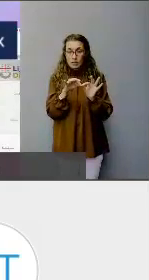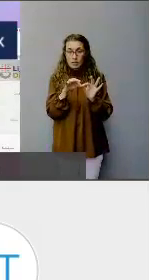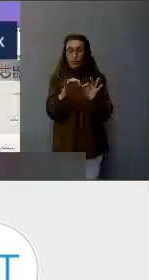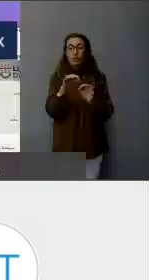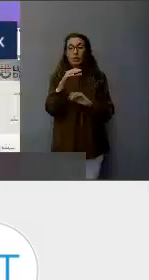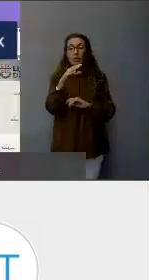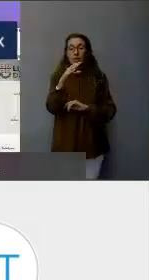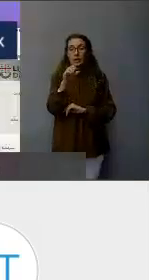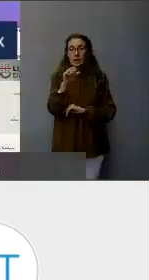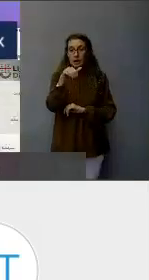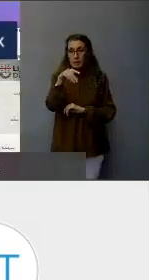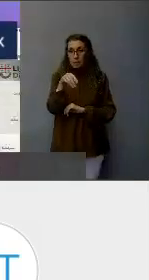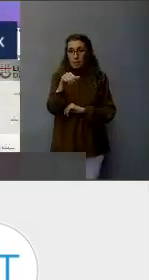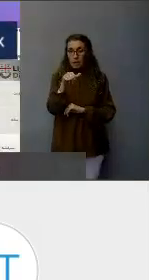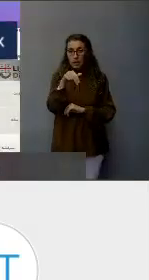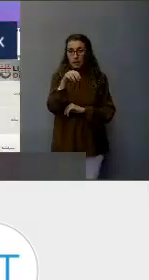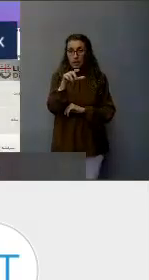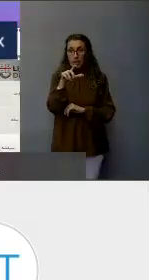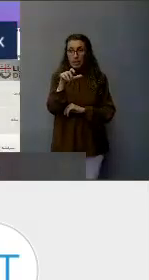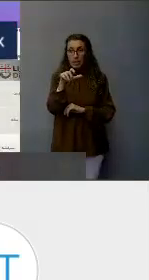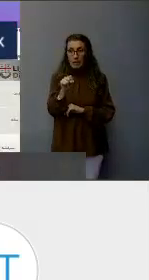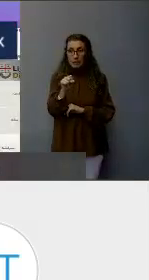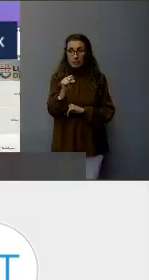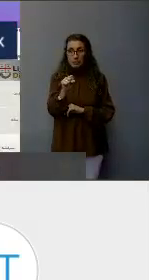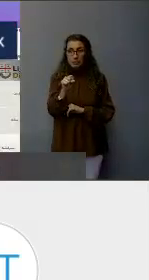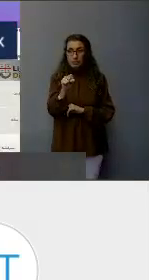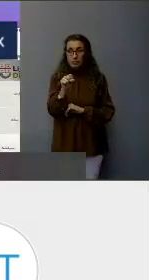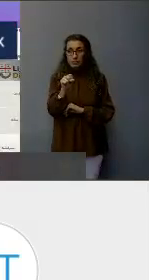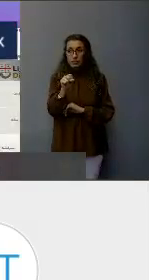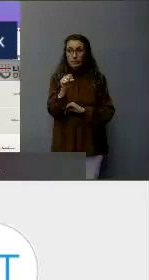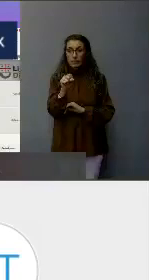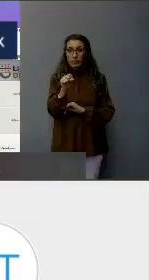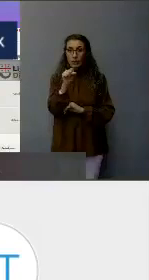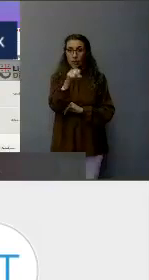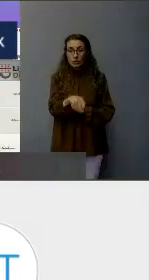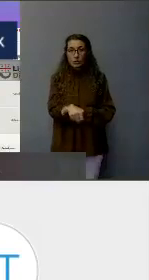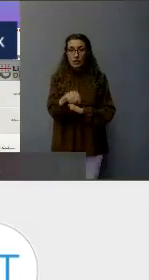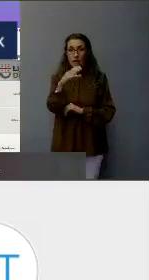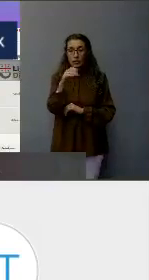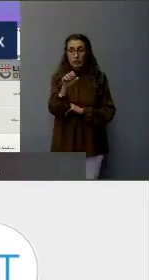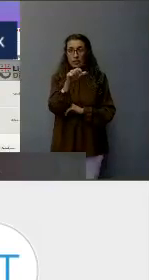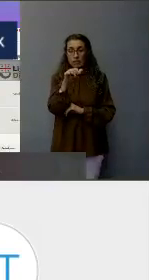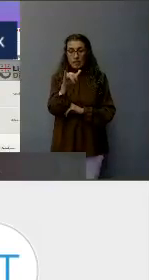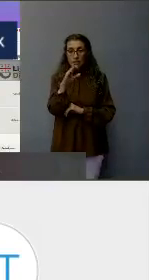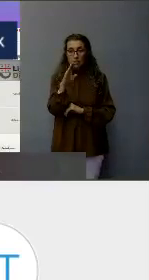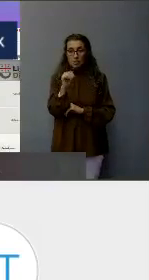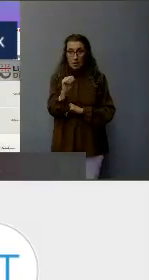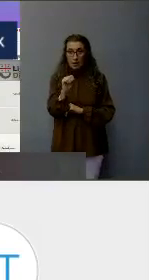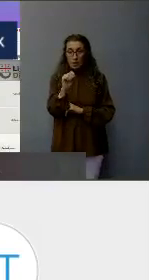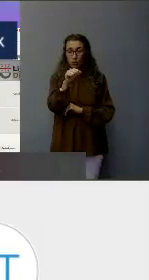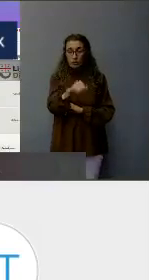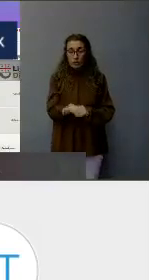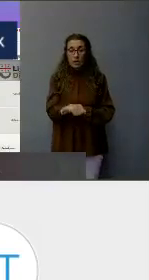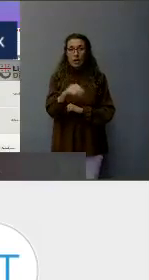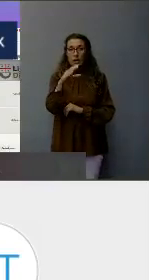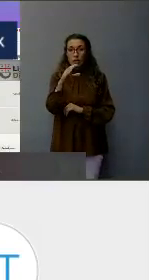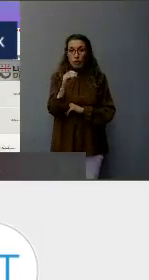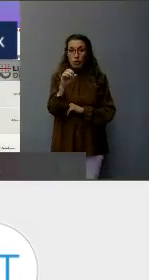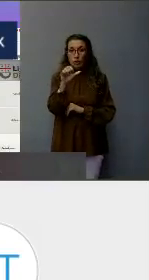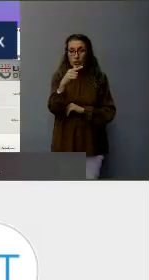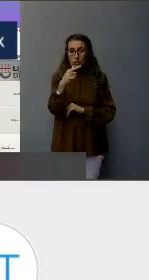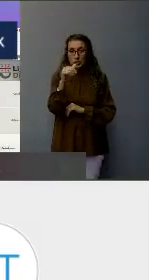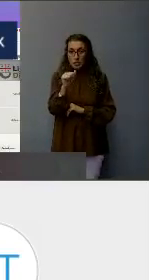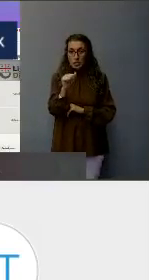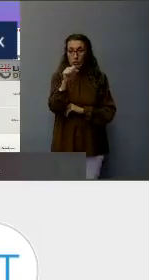consigliere campanella arriva consigliere cassiba contrario consigliere costa